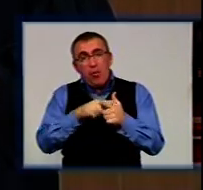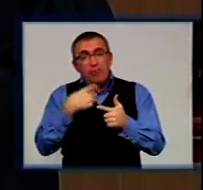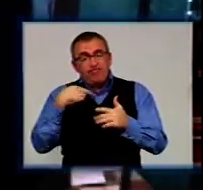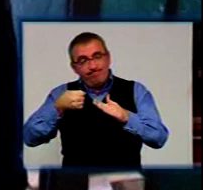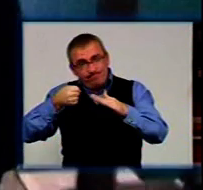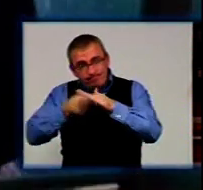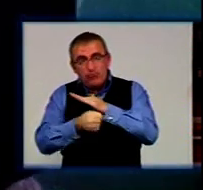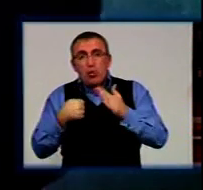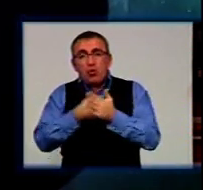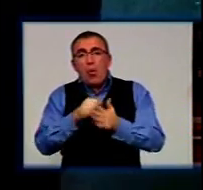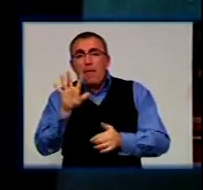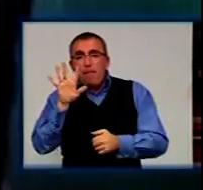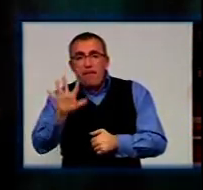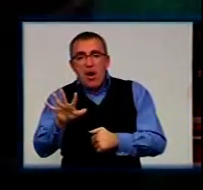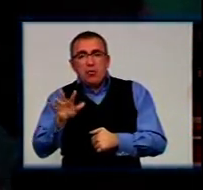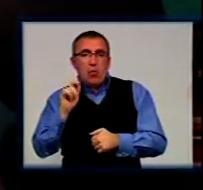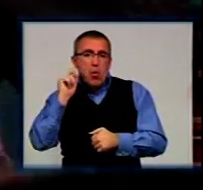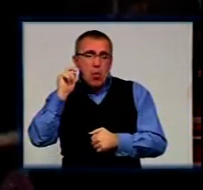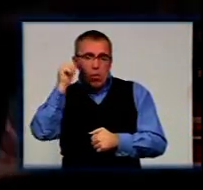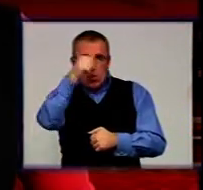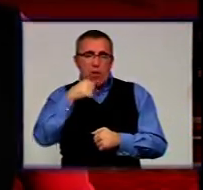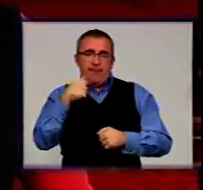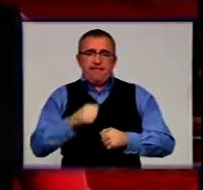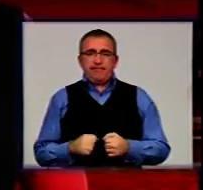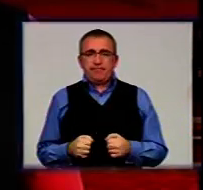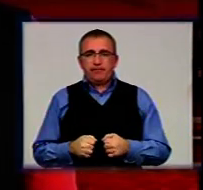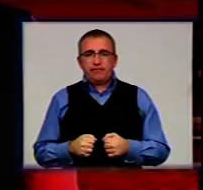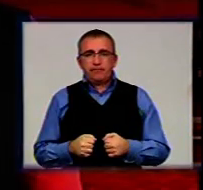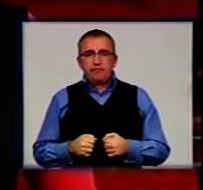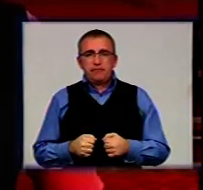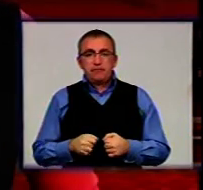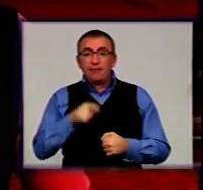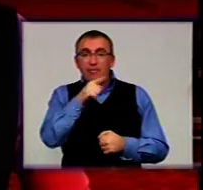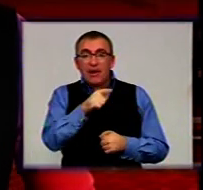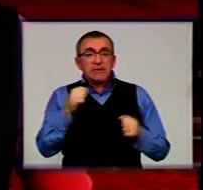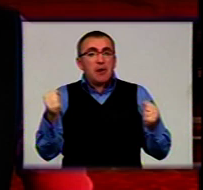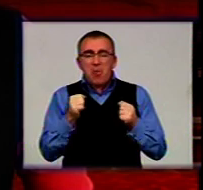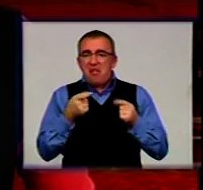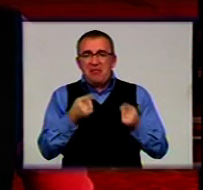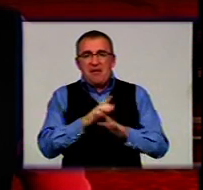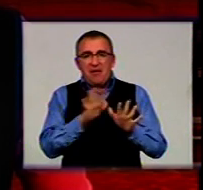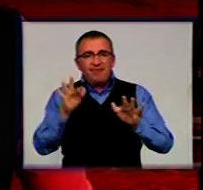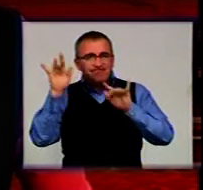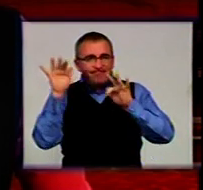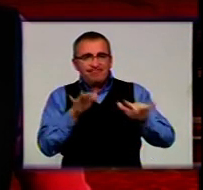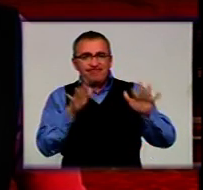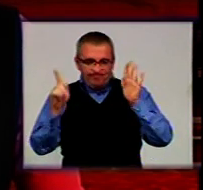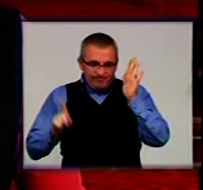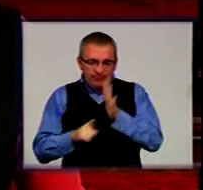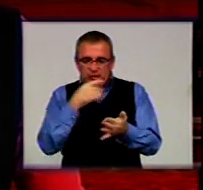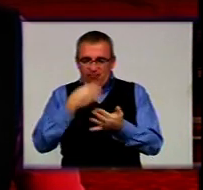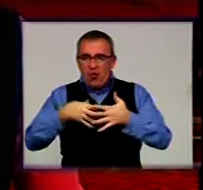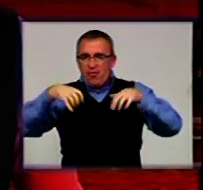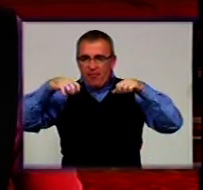волі до 5 років. Ігор Токар, Ілля Зеленкін, «День за днем». Їх зимою не налякати. Білосніжна пані вступила в свої права.